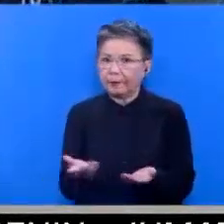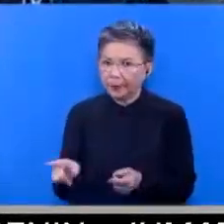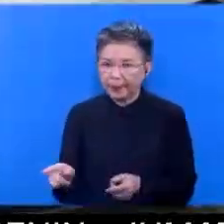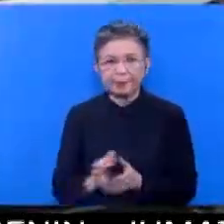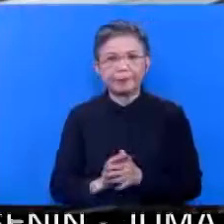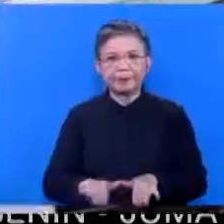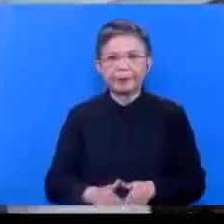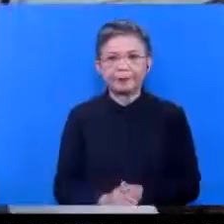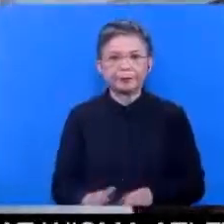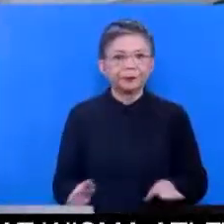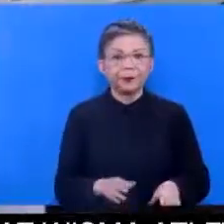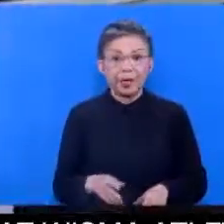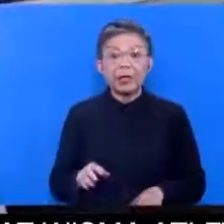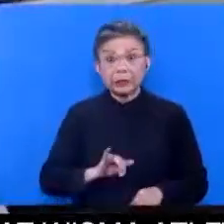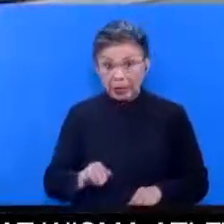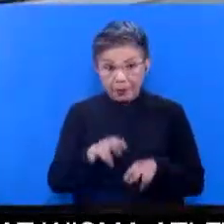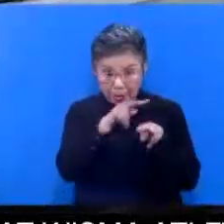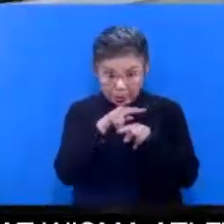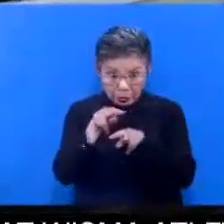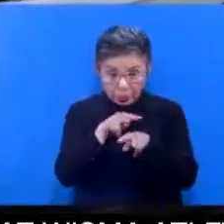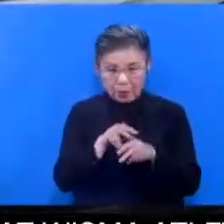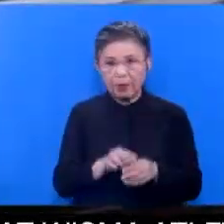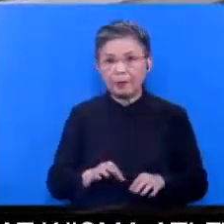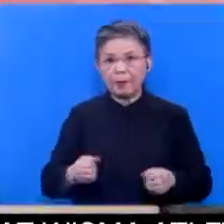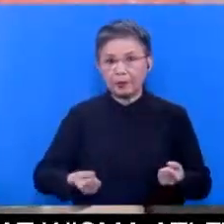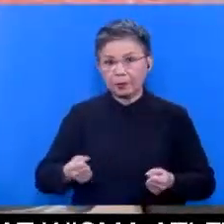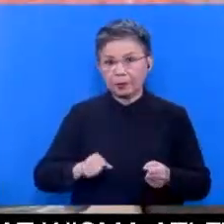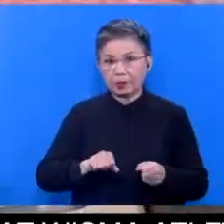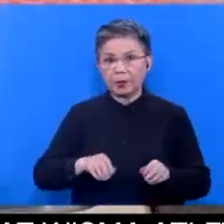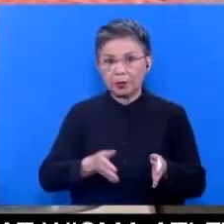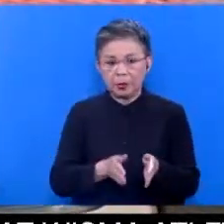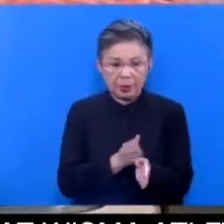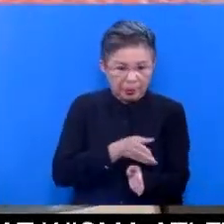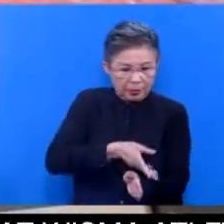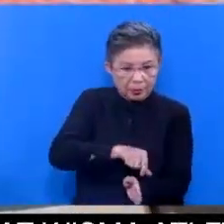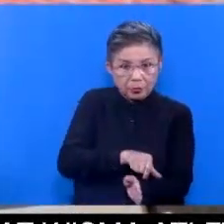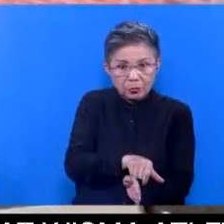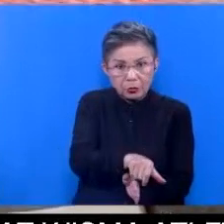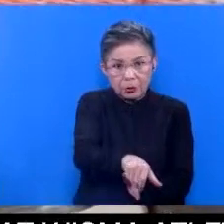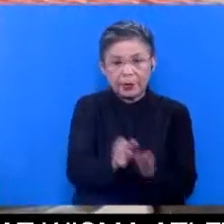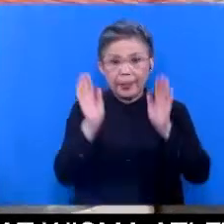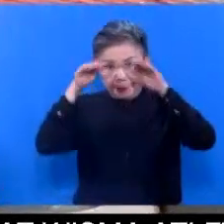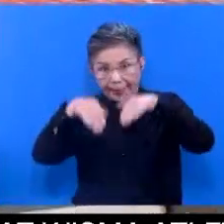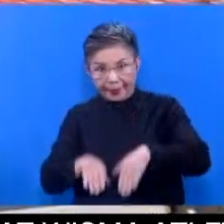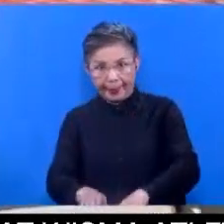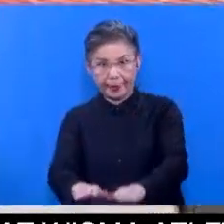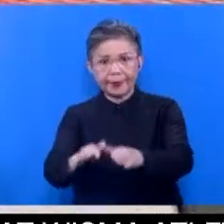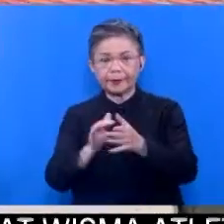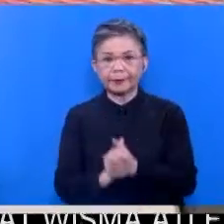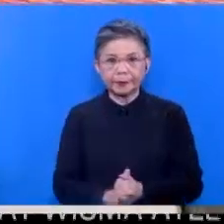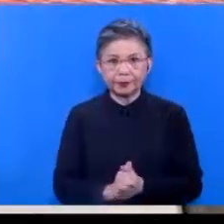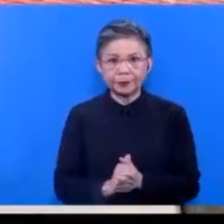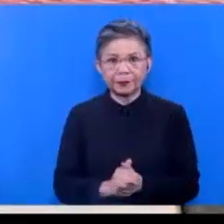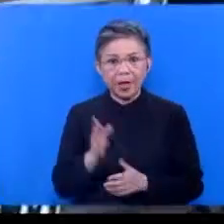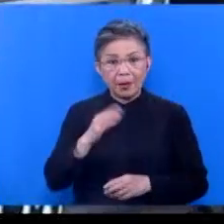Sementara itu, razia serupa juga menyasar sejumlah kendaraan yang parkir di bahu jalan di kawasan Teku Cik Ditiro, Menteng, Jakarta